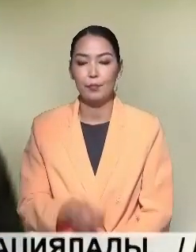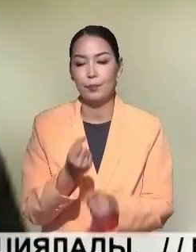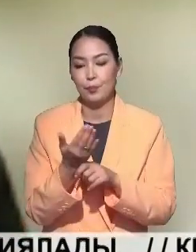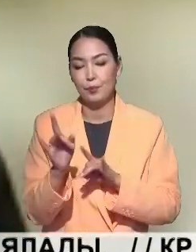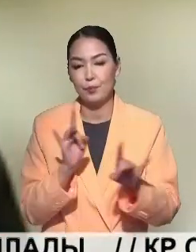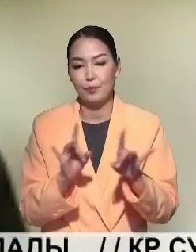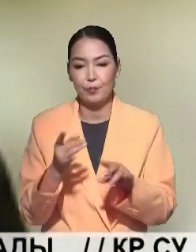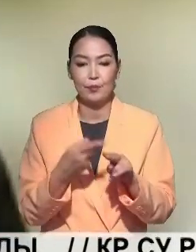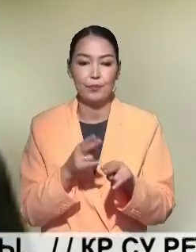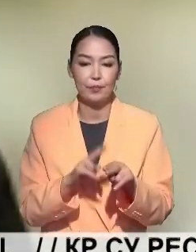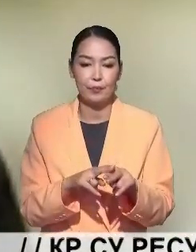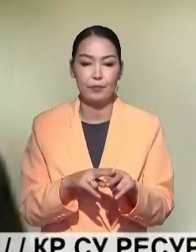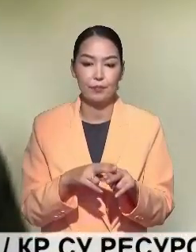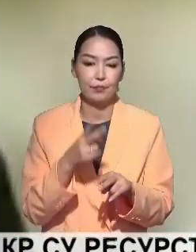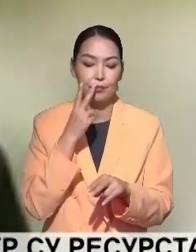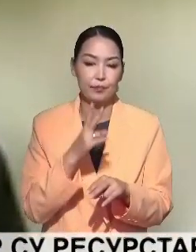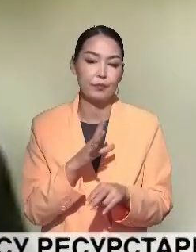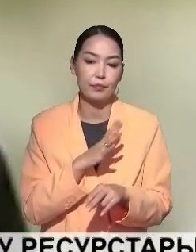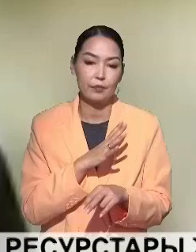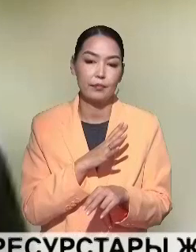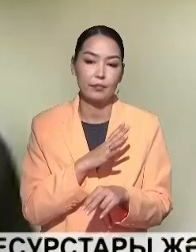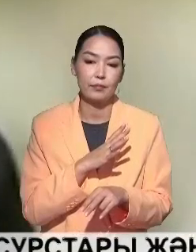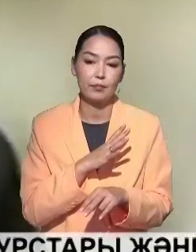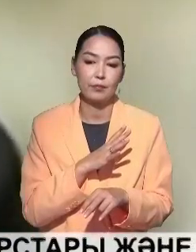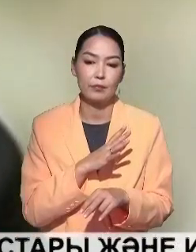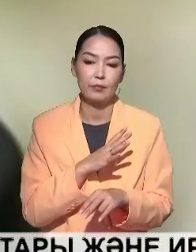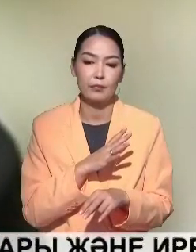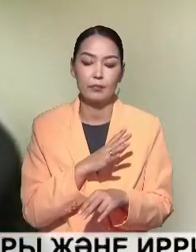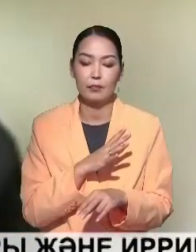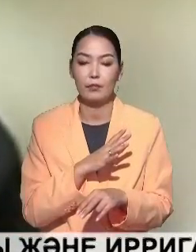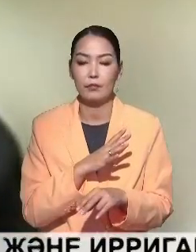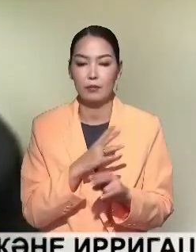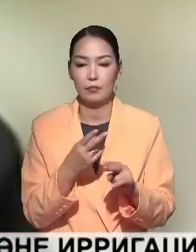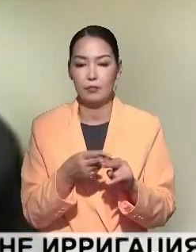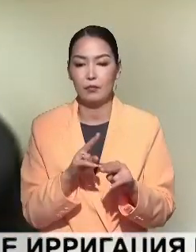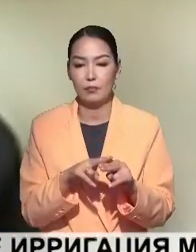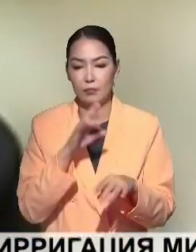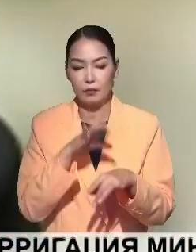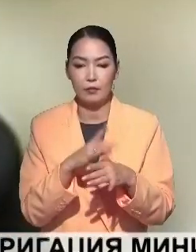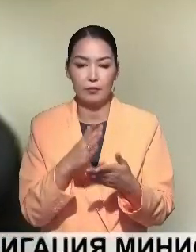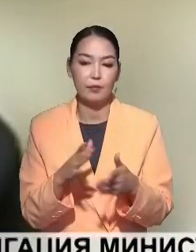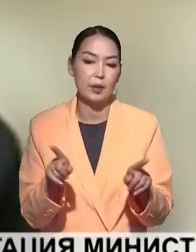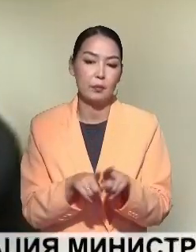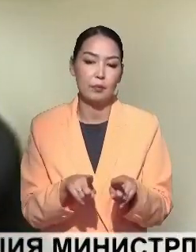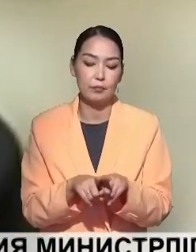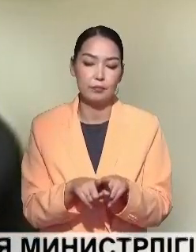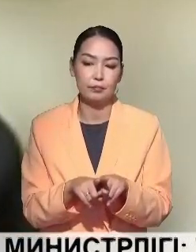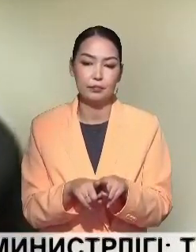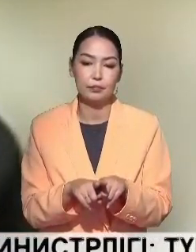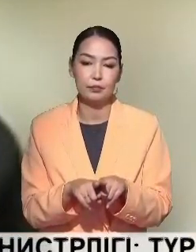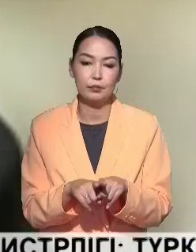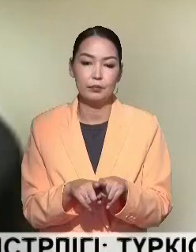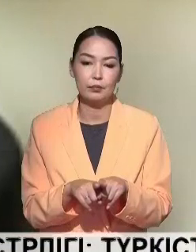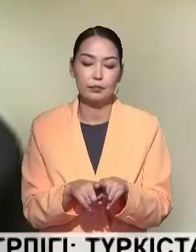маркетинг агенттігімен жұмыс істеп көргенмін. Тура қаншама нұсқа ұсынасың, оның бәрі бір. Бірақ